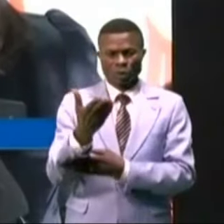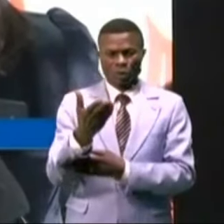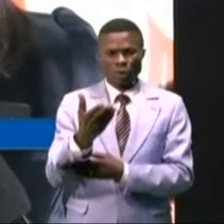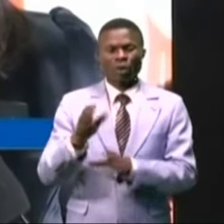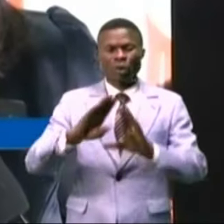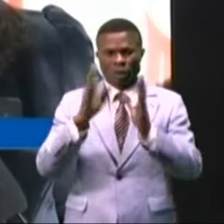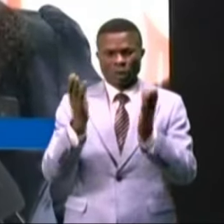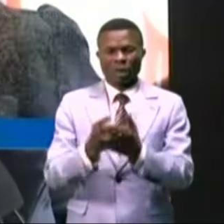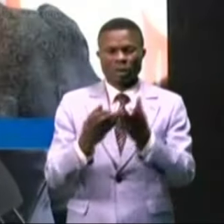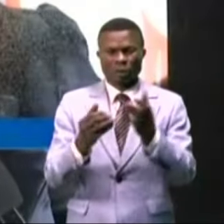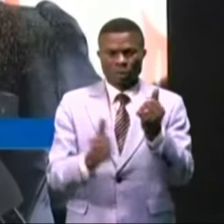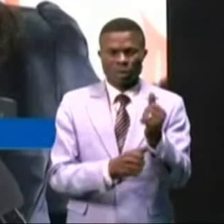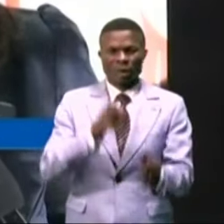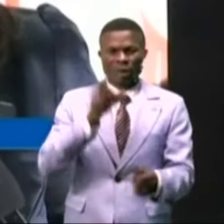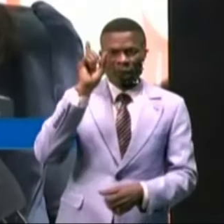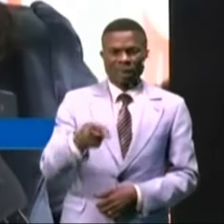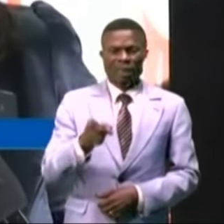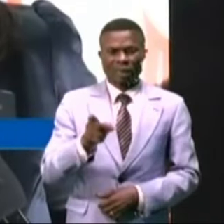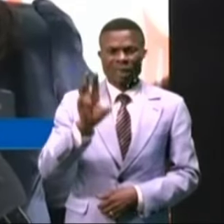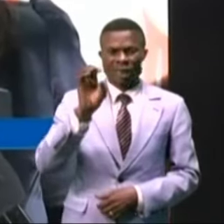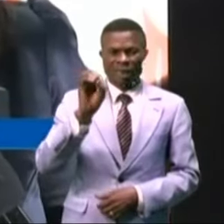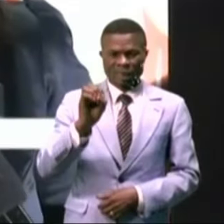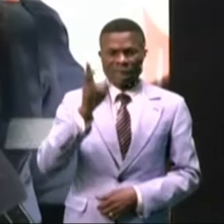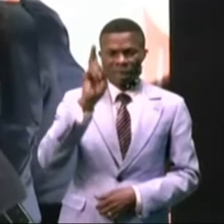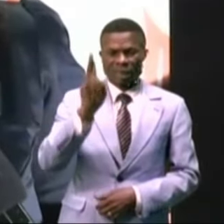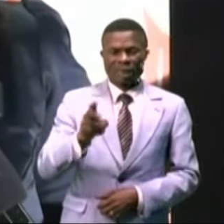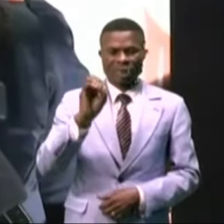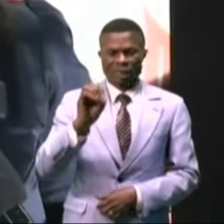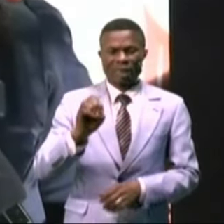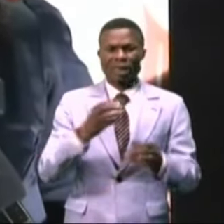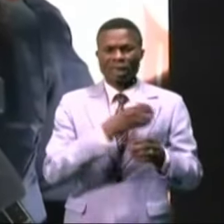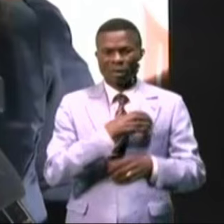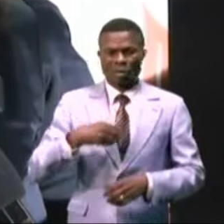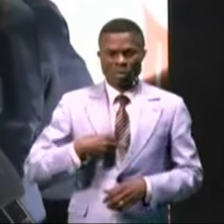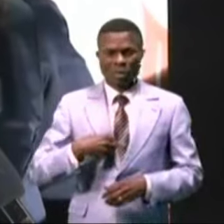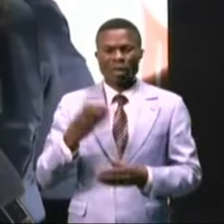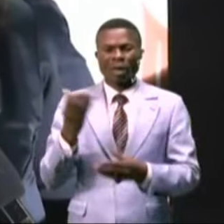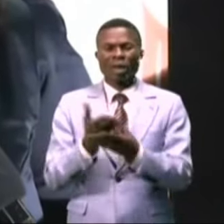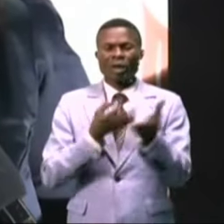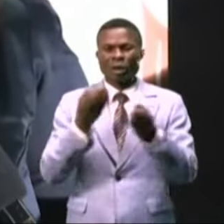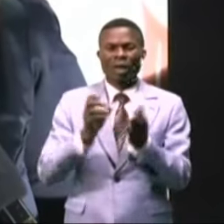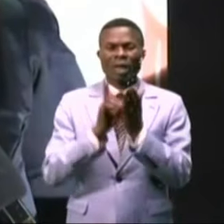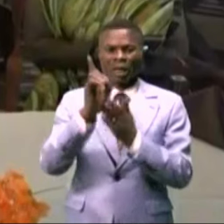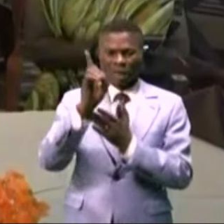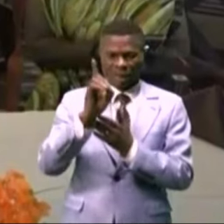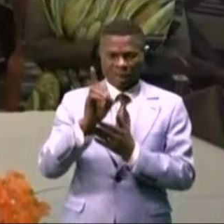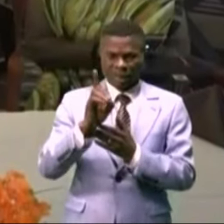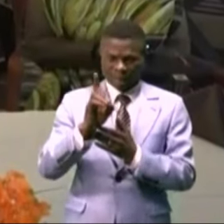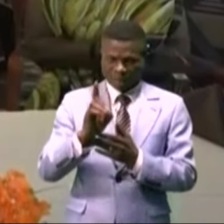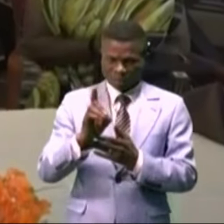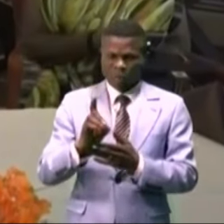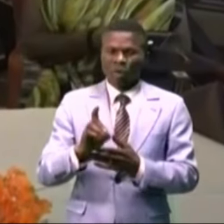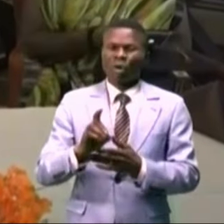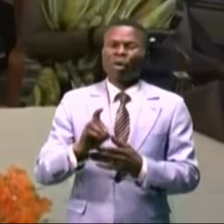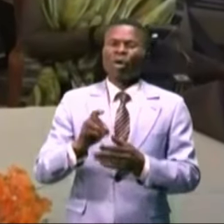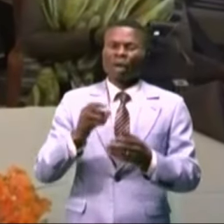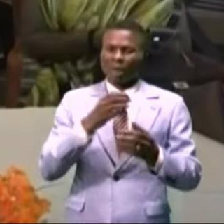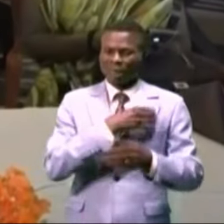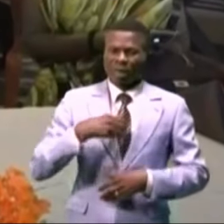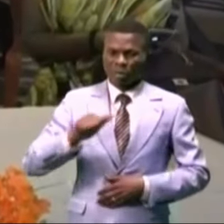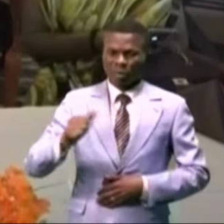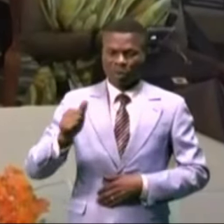plus de 250 femmes. Donc le module que nous dispensons, c'est sur le développement personnel. Formel, à